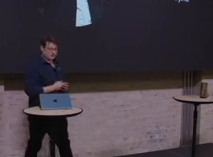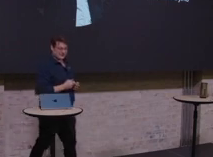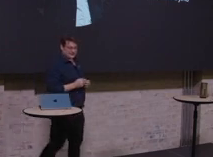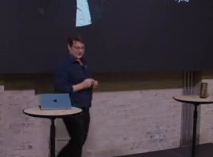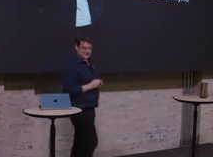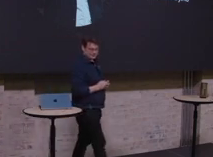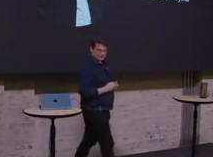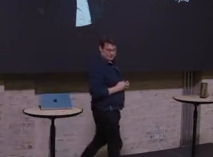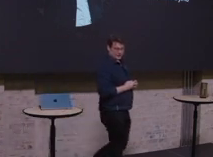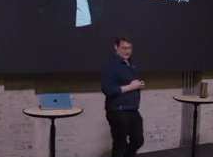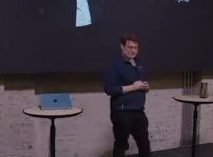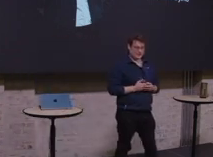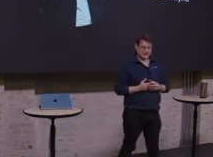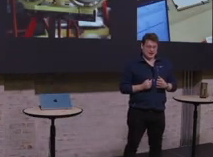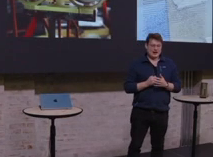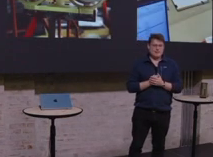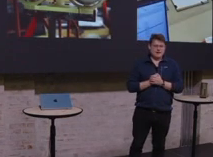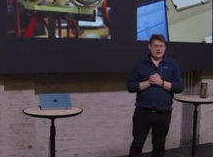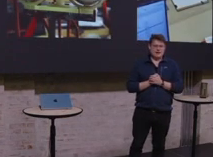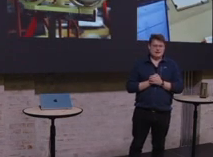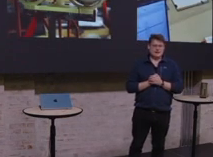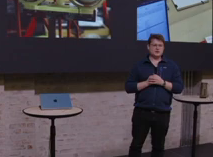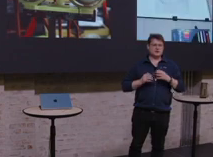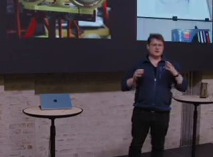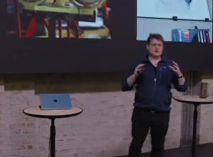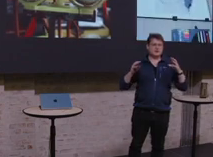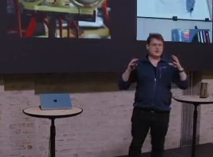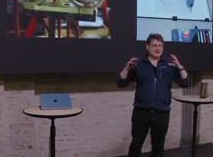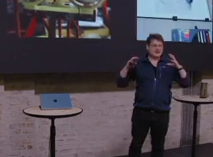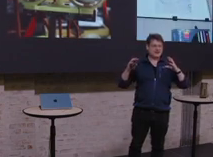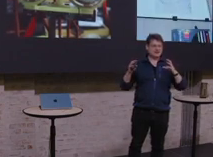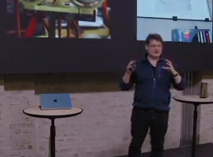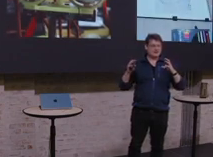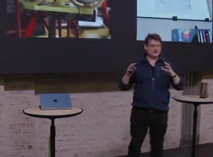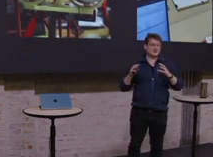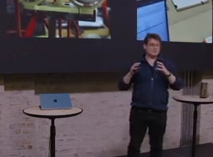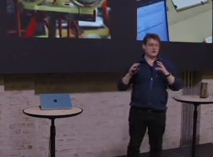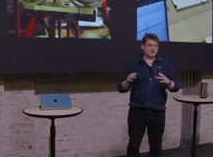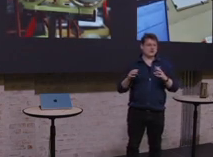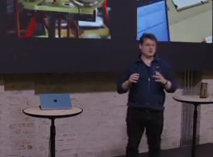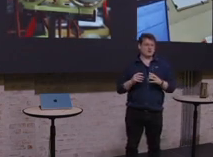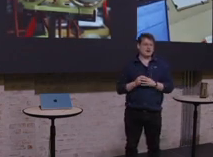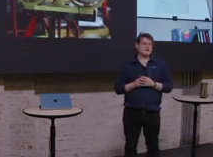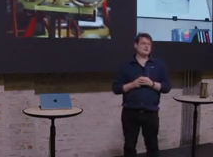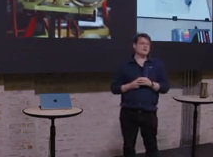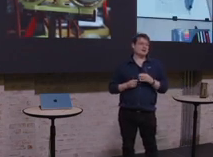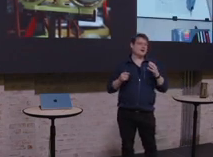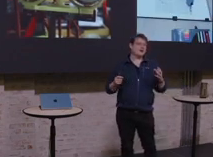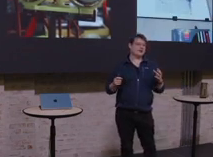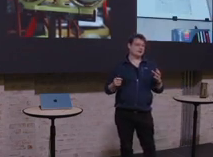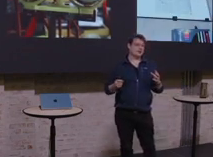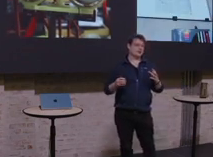kult, så da gjorde jeg det. Jeg tenkte jeg skulle I dag prate ganske sånn praktisk og konkret om